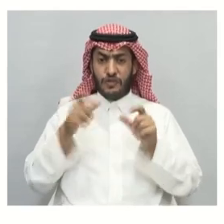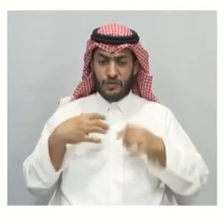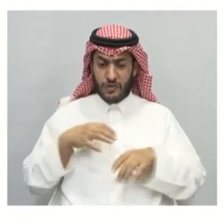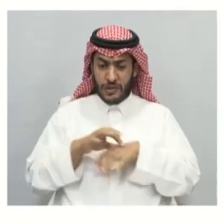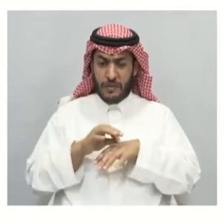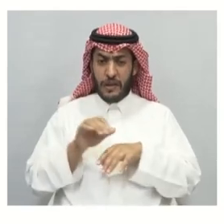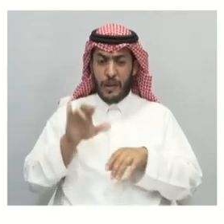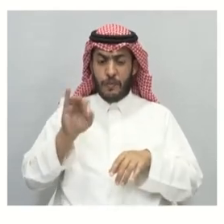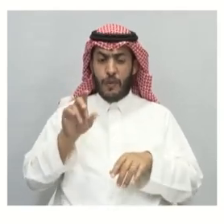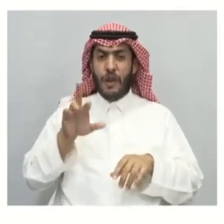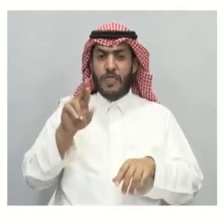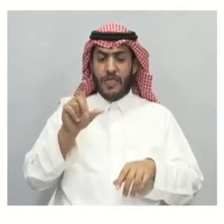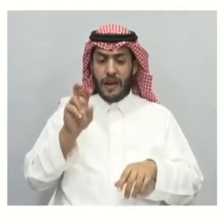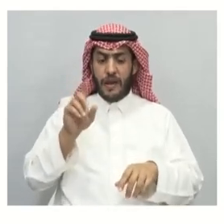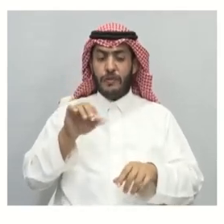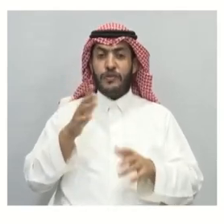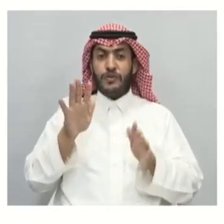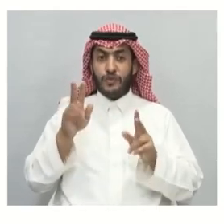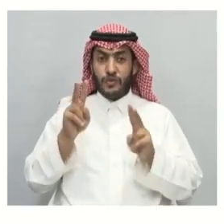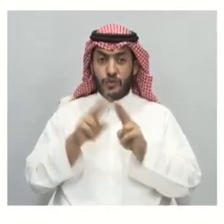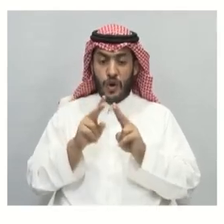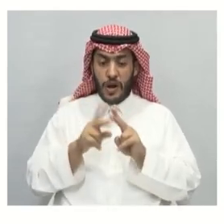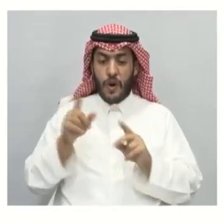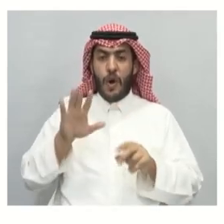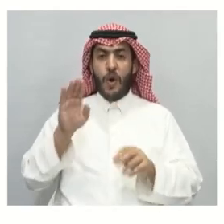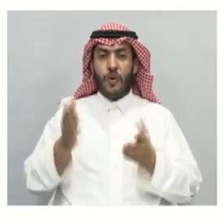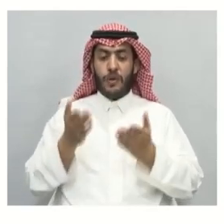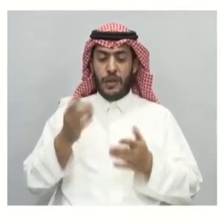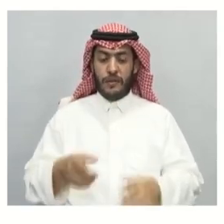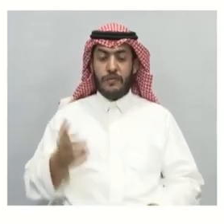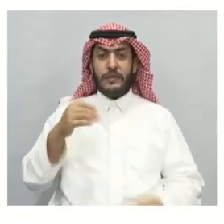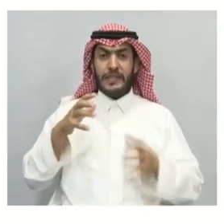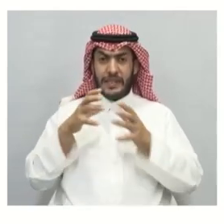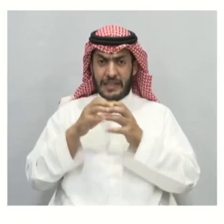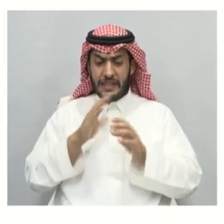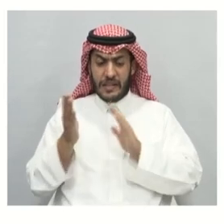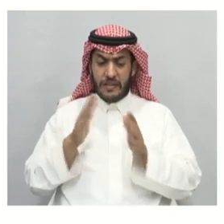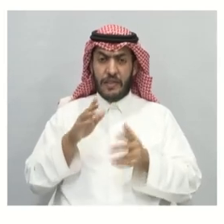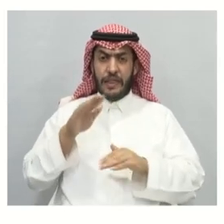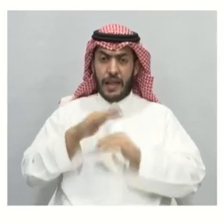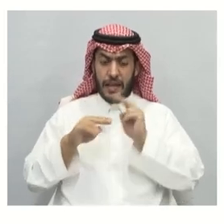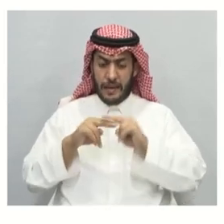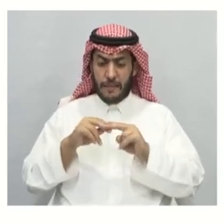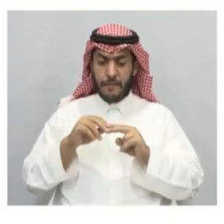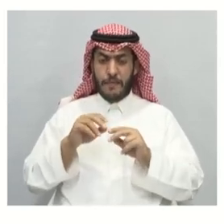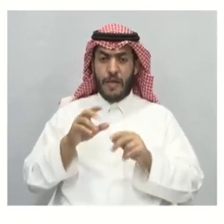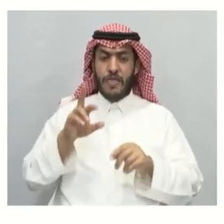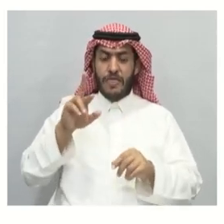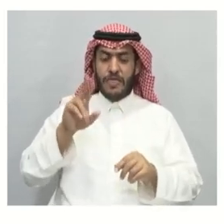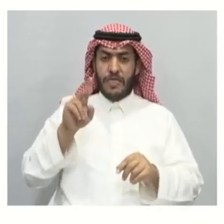للذره من حيث الشحنه والكتله كذلك تصف تركيب الذره